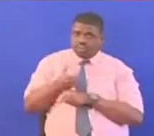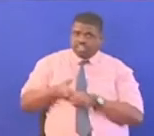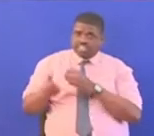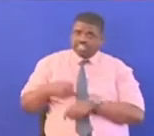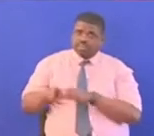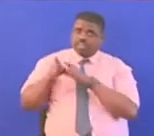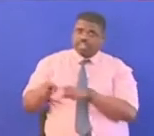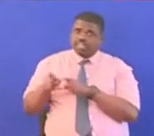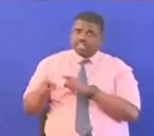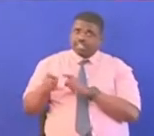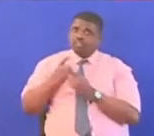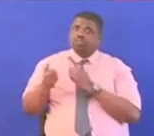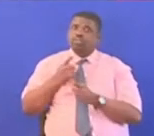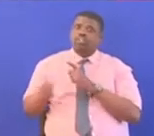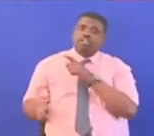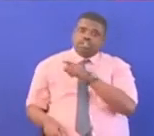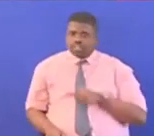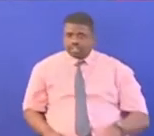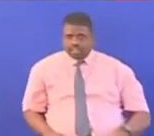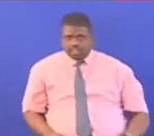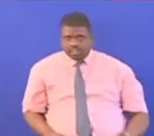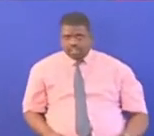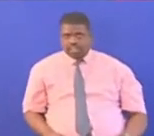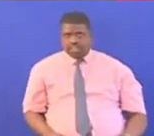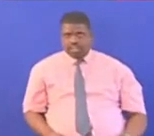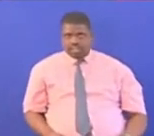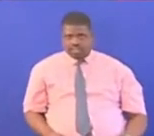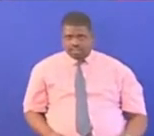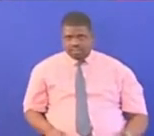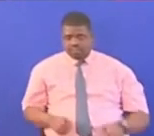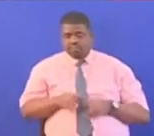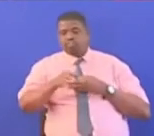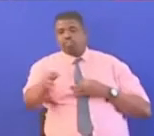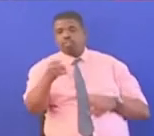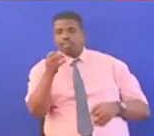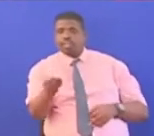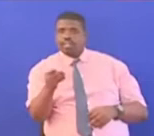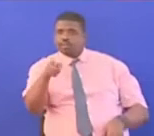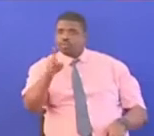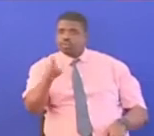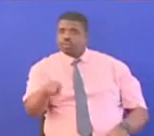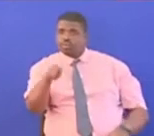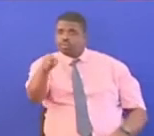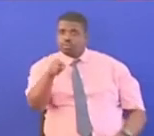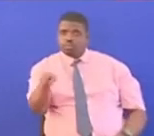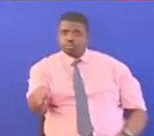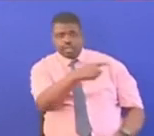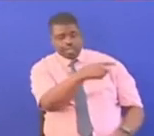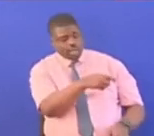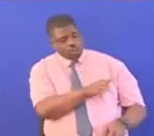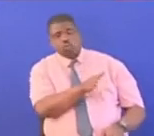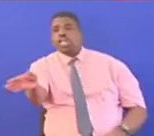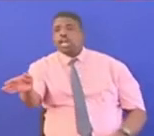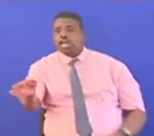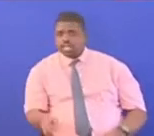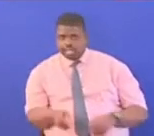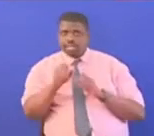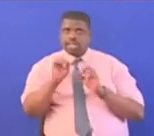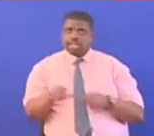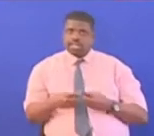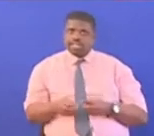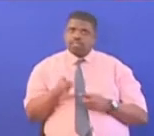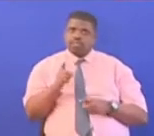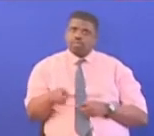kile kinachotamkwa west southwest 4 miles. Kama hapo ulipo, manake unakwenda kulia, lakini